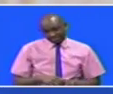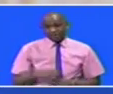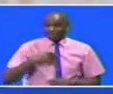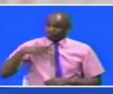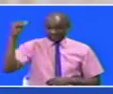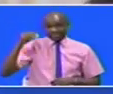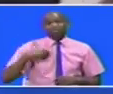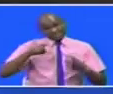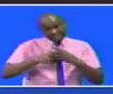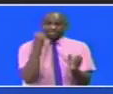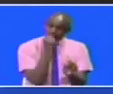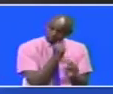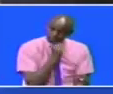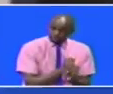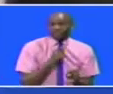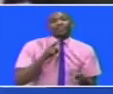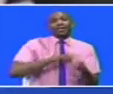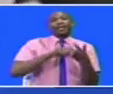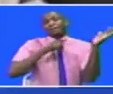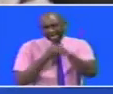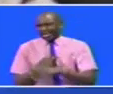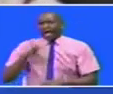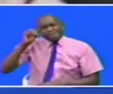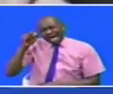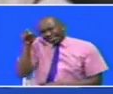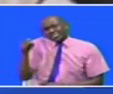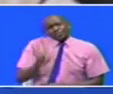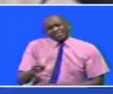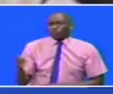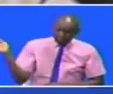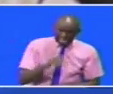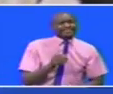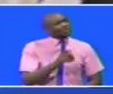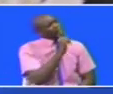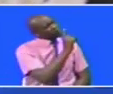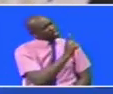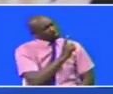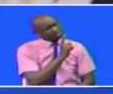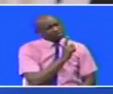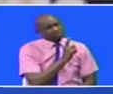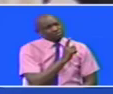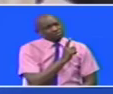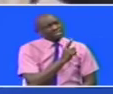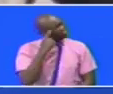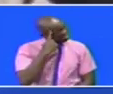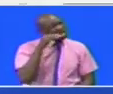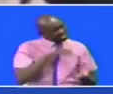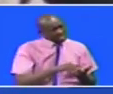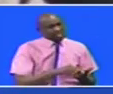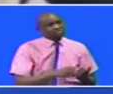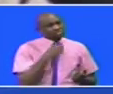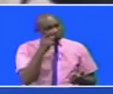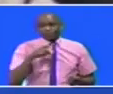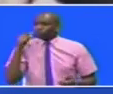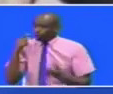Kaenda, kaanza kazi, tukarudi. Bado Mark anasema hapana. Fikiria tena, kaenda